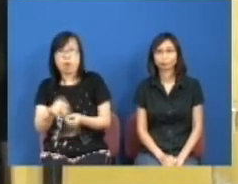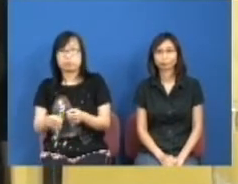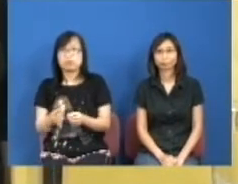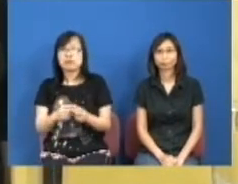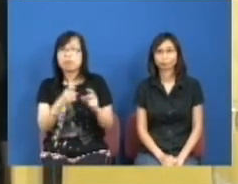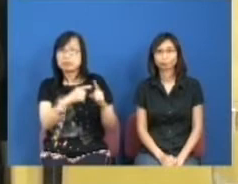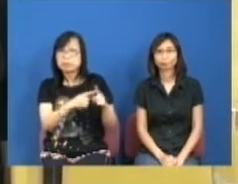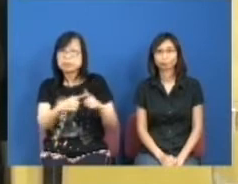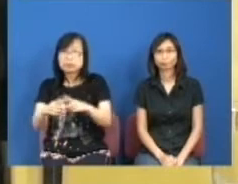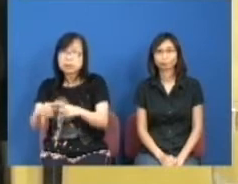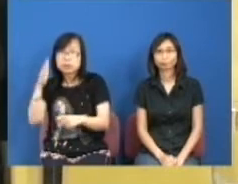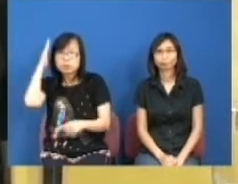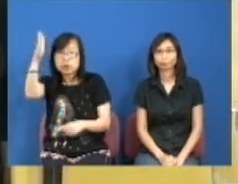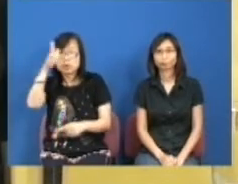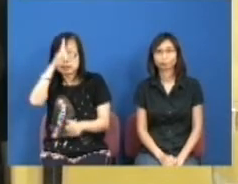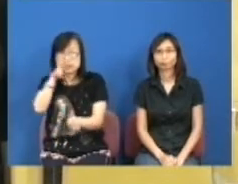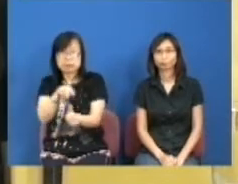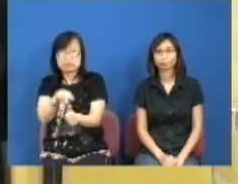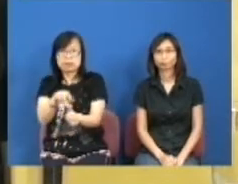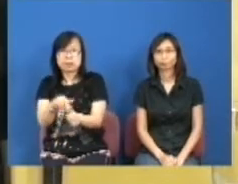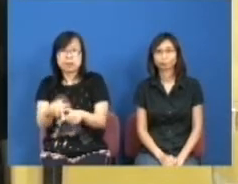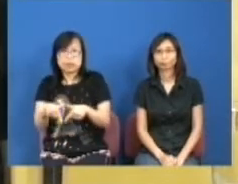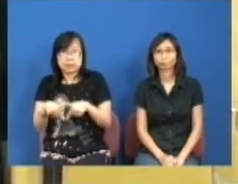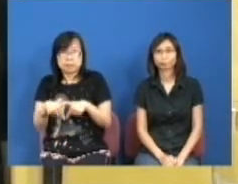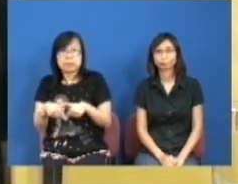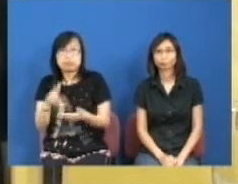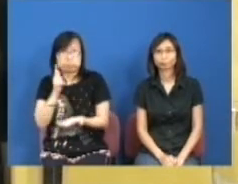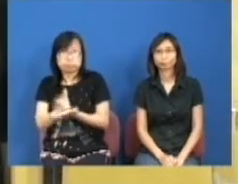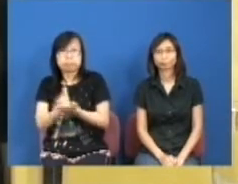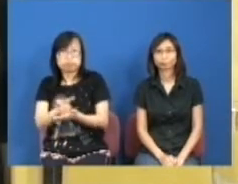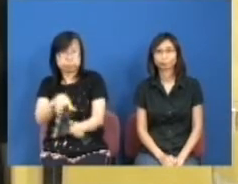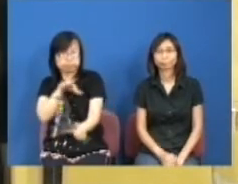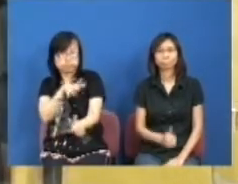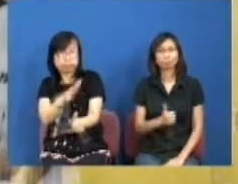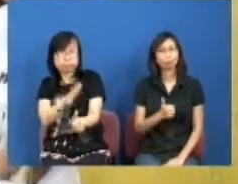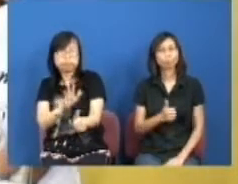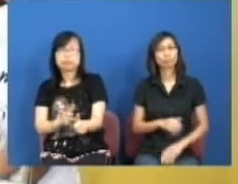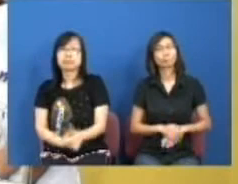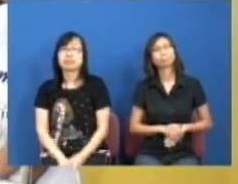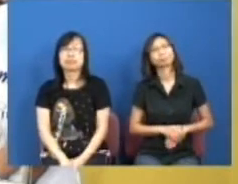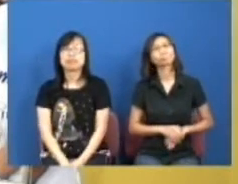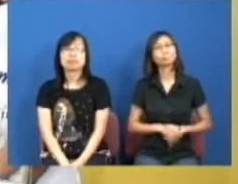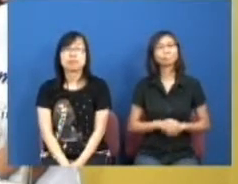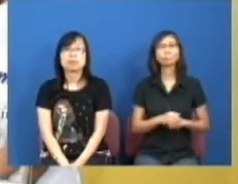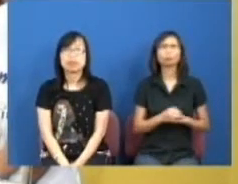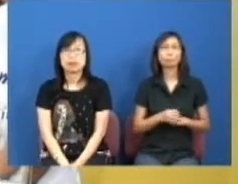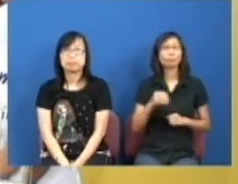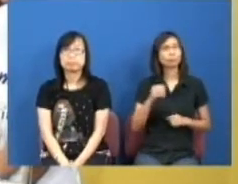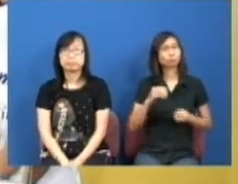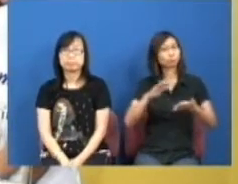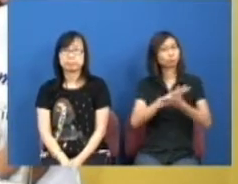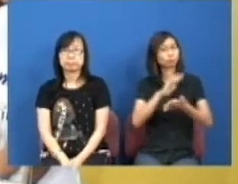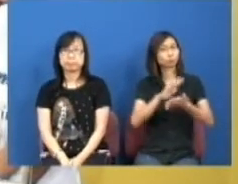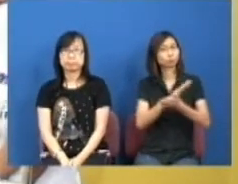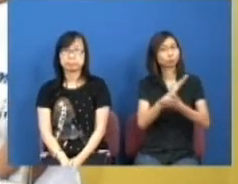啦或者未來的政治生態都有幾重要的影響的。 啱頭先阿慧文都提過一樣嘢，就係話依幾年有一